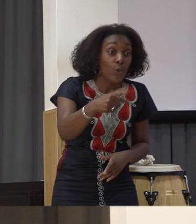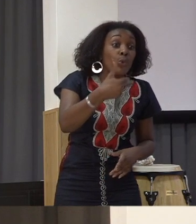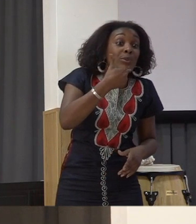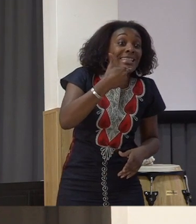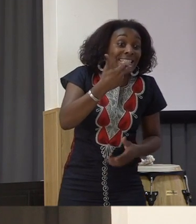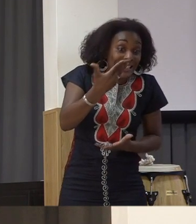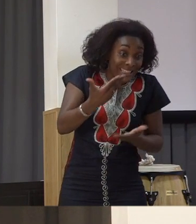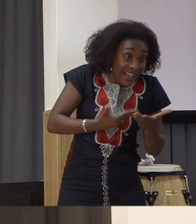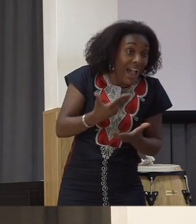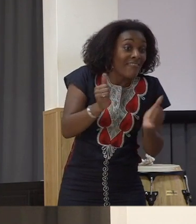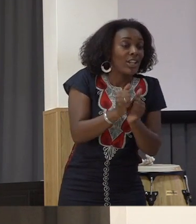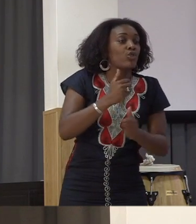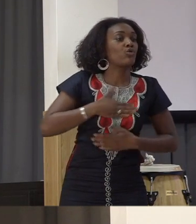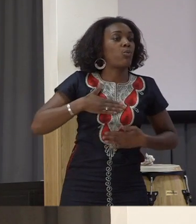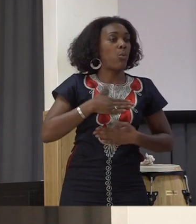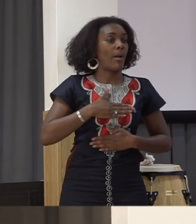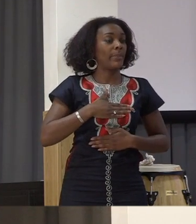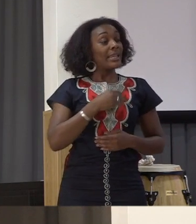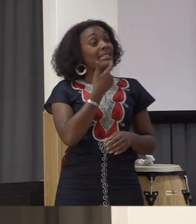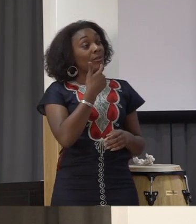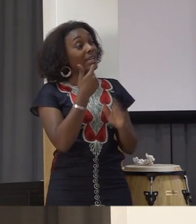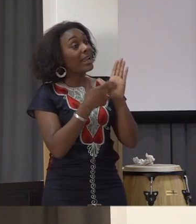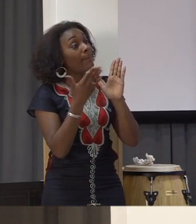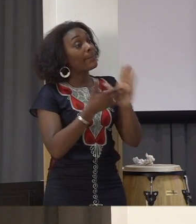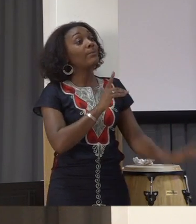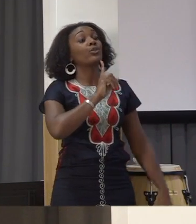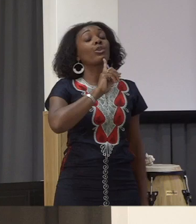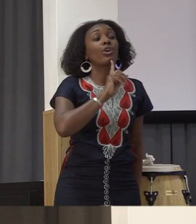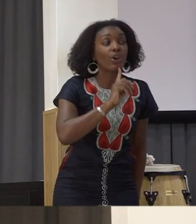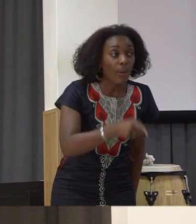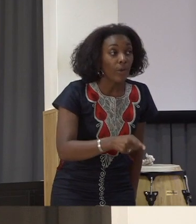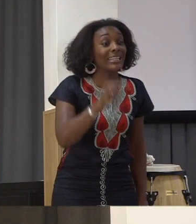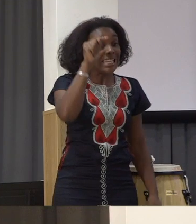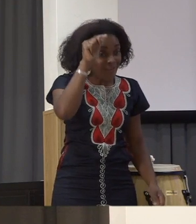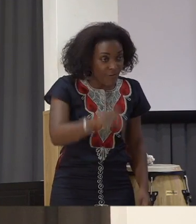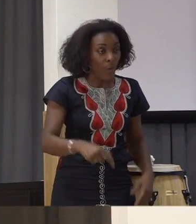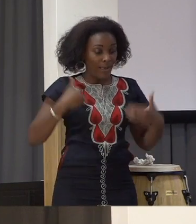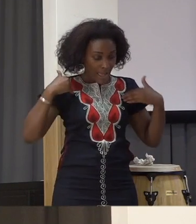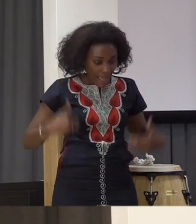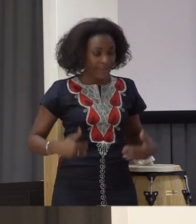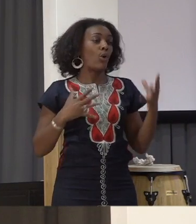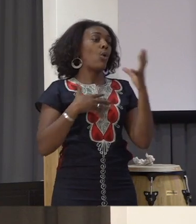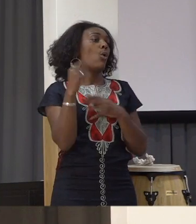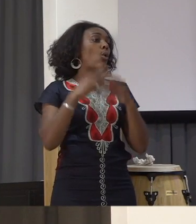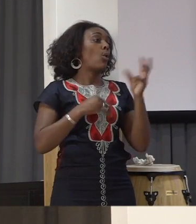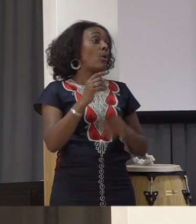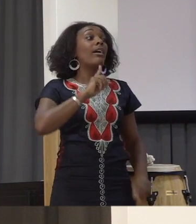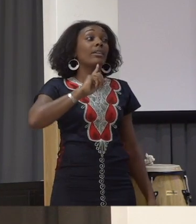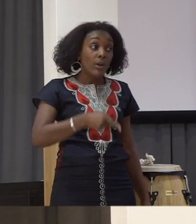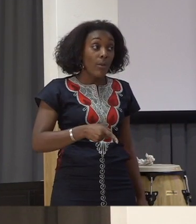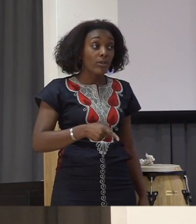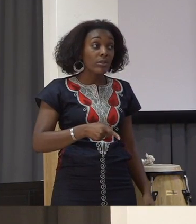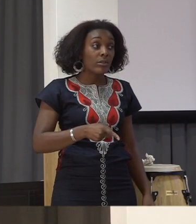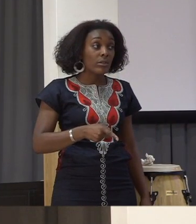La parole de Dieu, mon frère, ma sœur, elle te commande d'être heureux. C'est un ordre. C'est un ordre. Et c'est pour ça que les commandements de Dieu ne sont pas